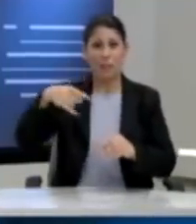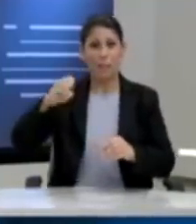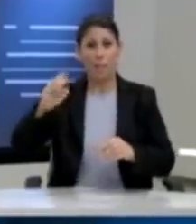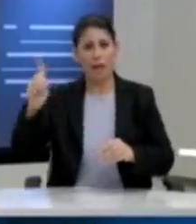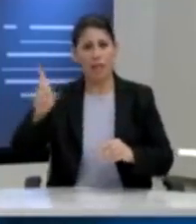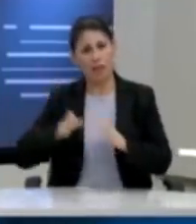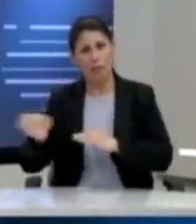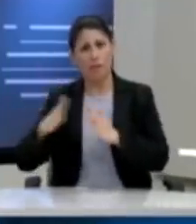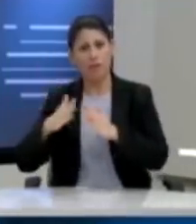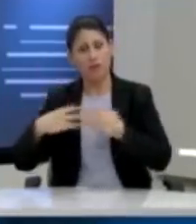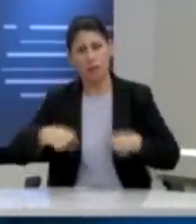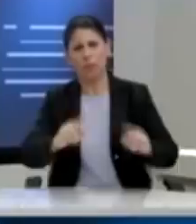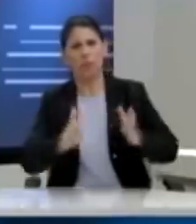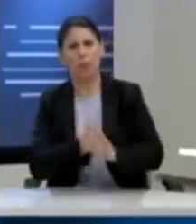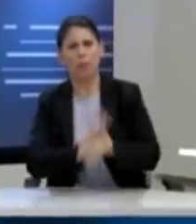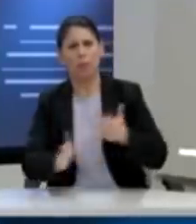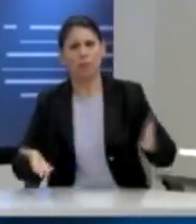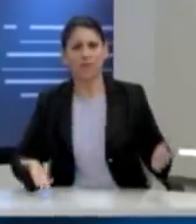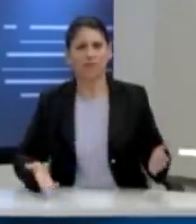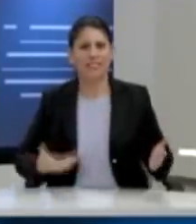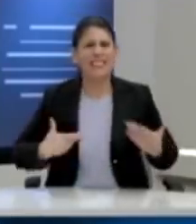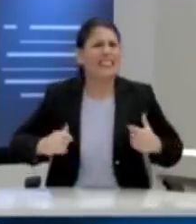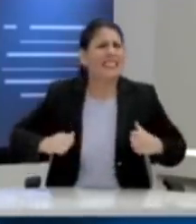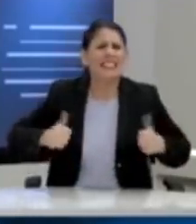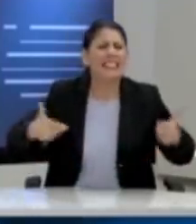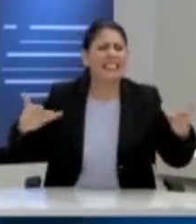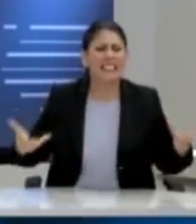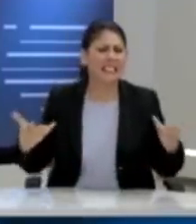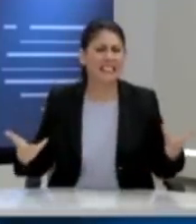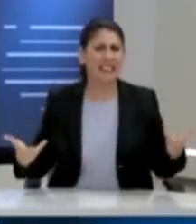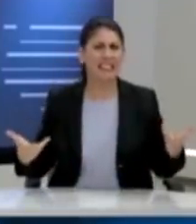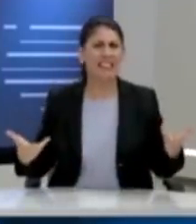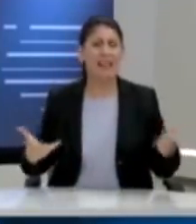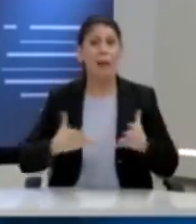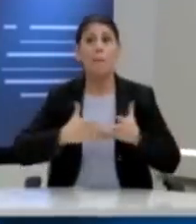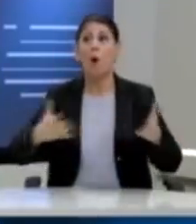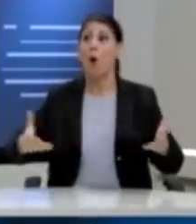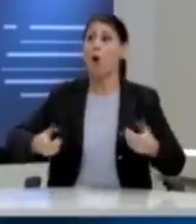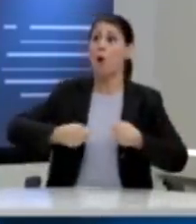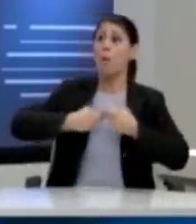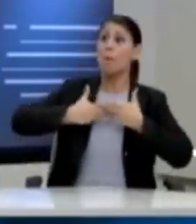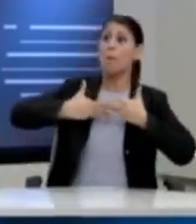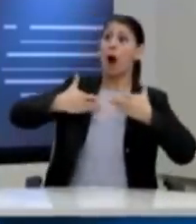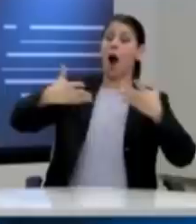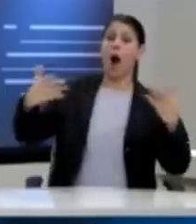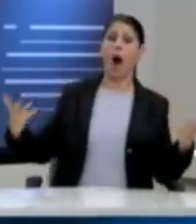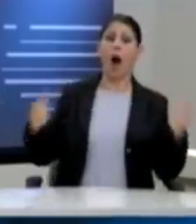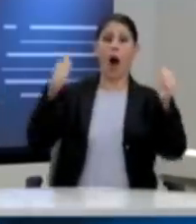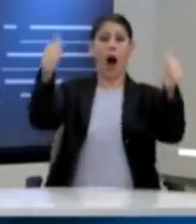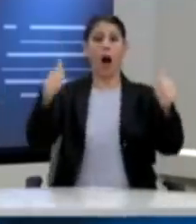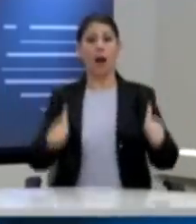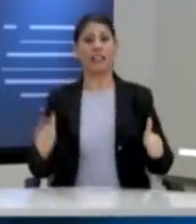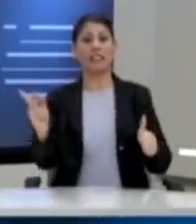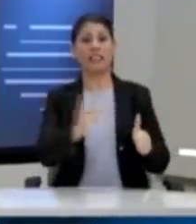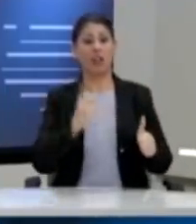πουληθεί. Εκεί έχει φτάσει. Τι να τολμήσετε λοιπόν με όλες τις μεγαλόστομες διακηρύξεις περί